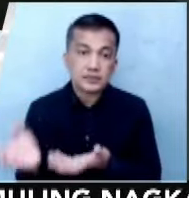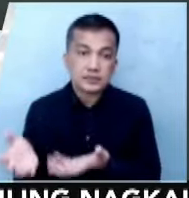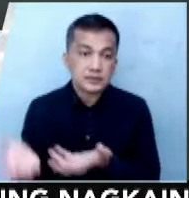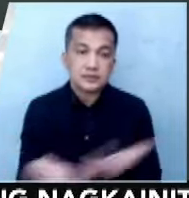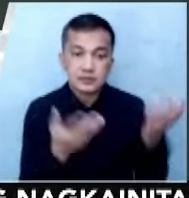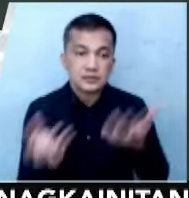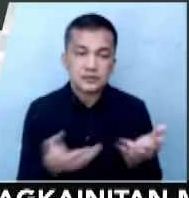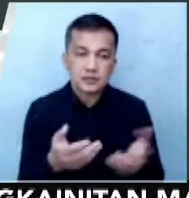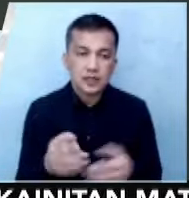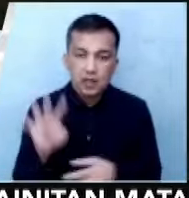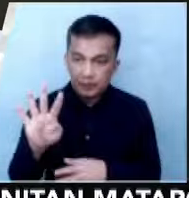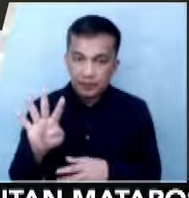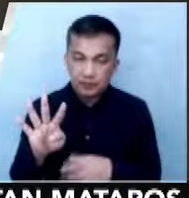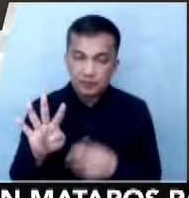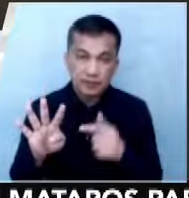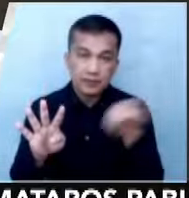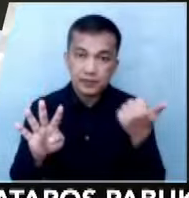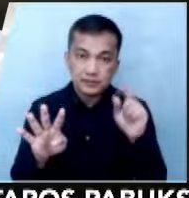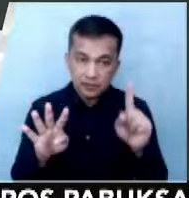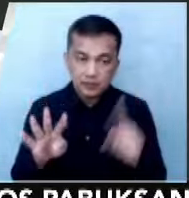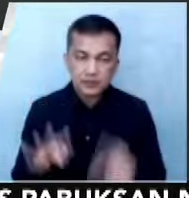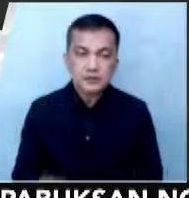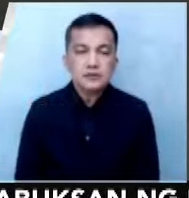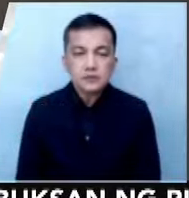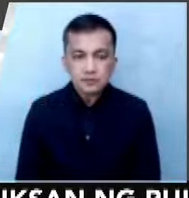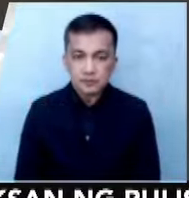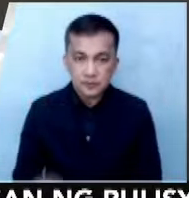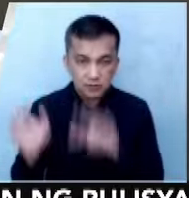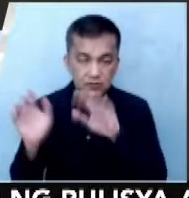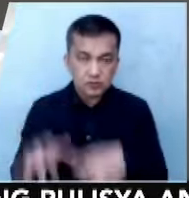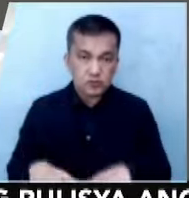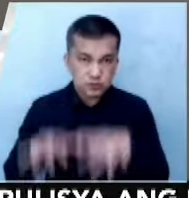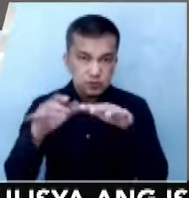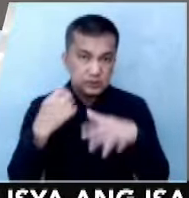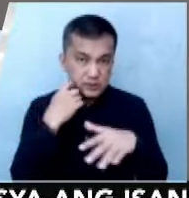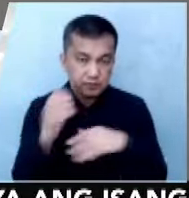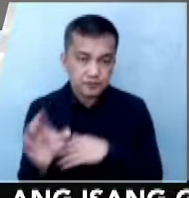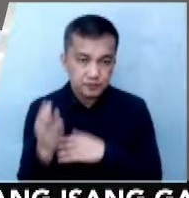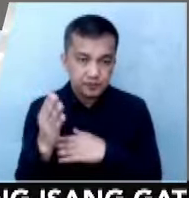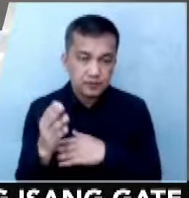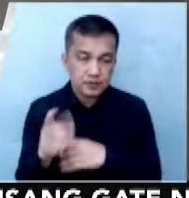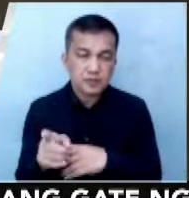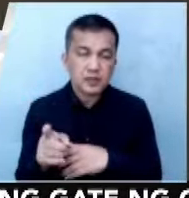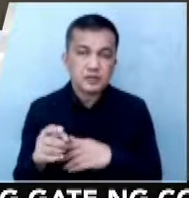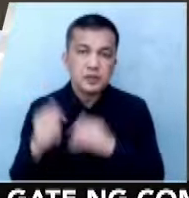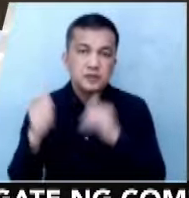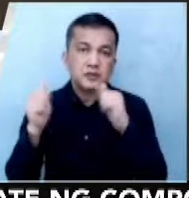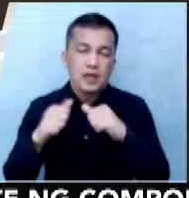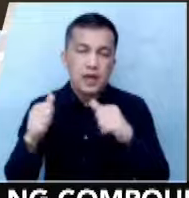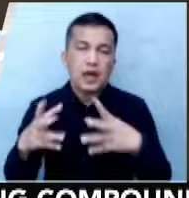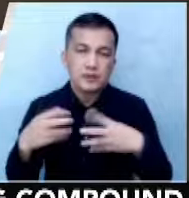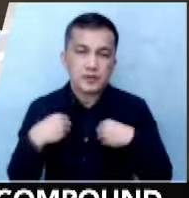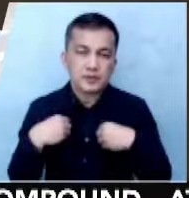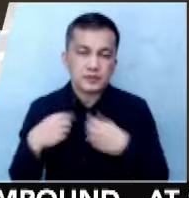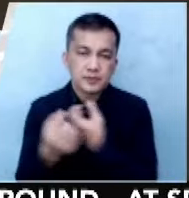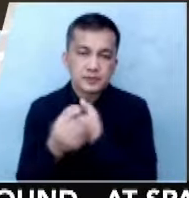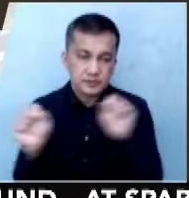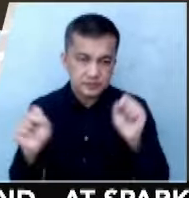Apat-apat na yan, may isa pa. Sa kasagsagan ng baha kaninang umaga, may mga pumayag namang magpa-rescue. Meron pa palang isa.